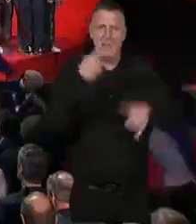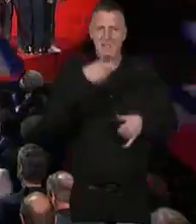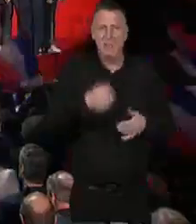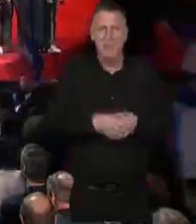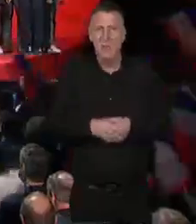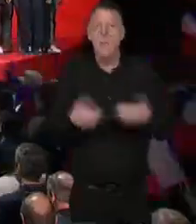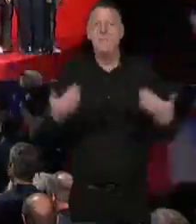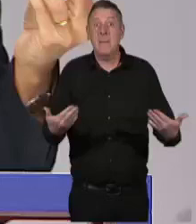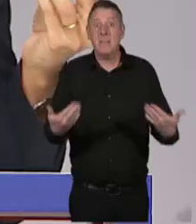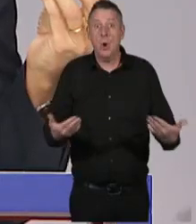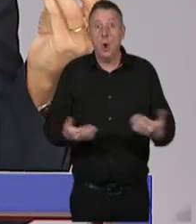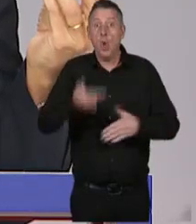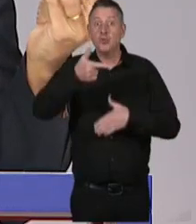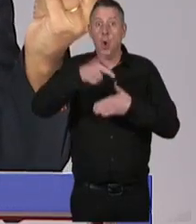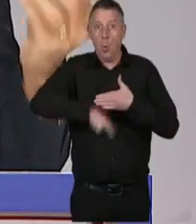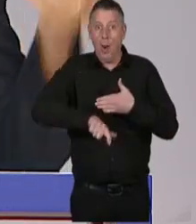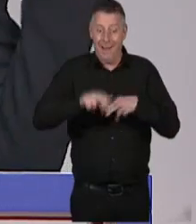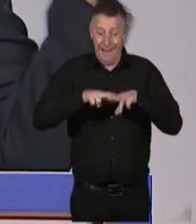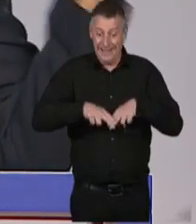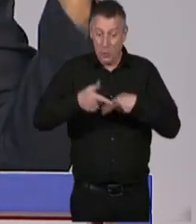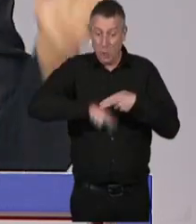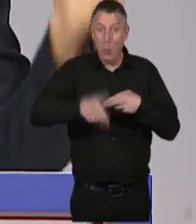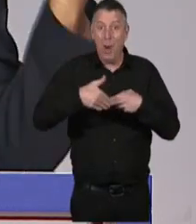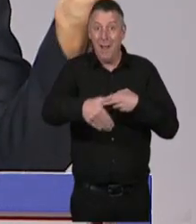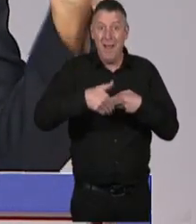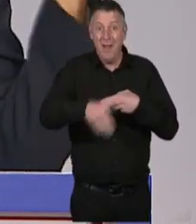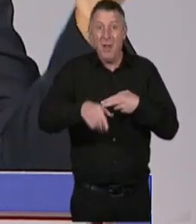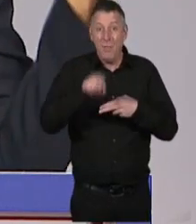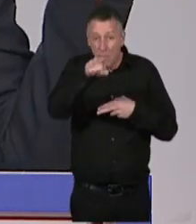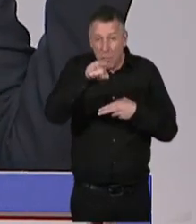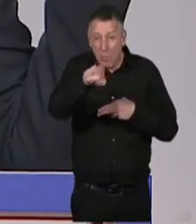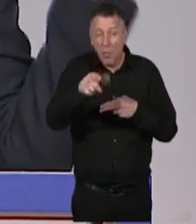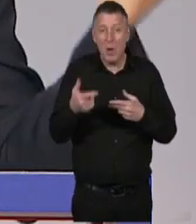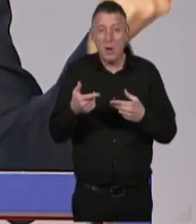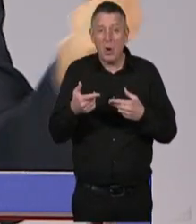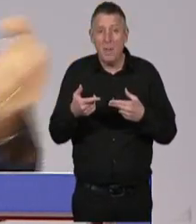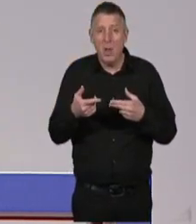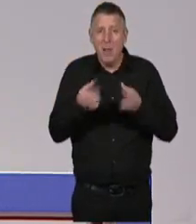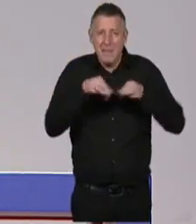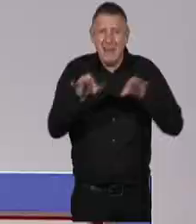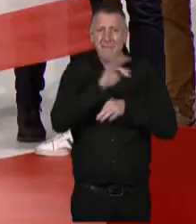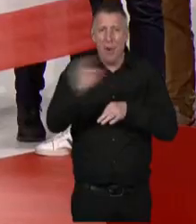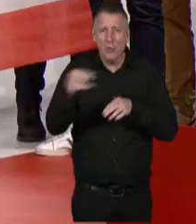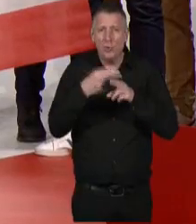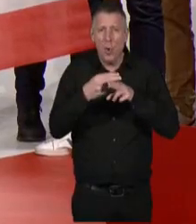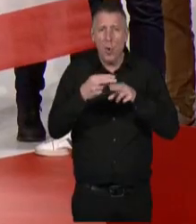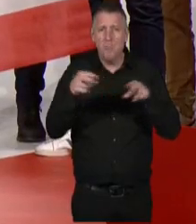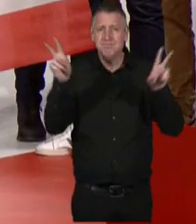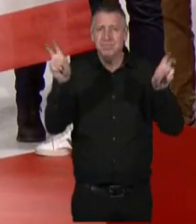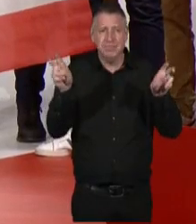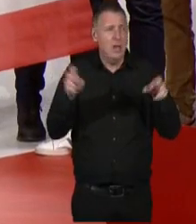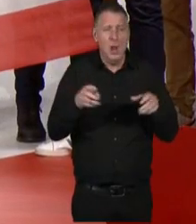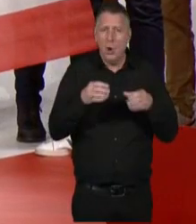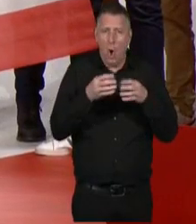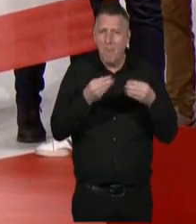Il nous reste 2 mois. Faites résonner partout le nom de notre pays, car c'est le nom d'un grand